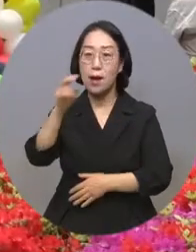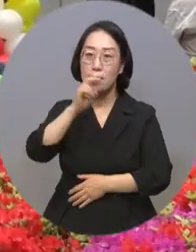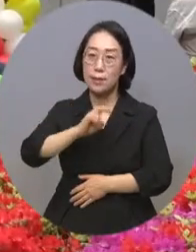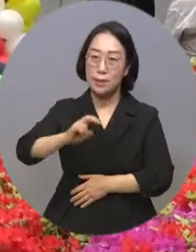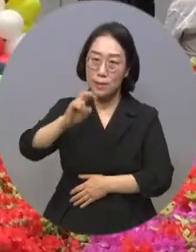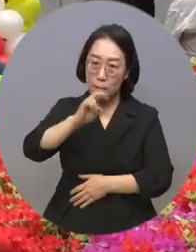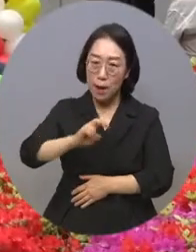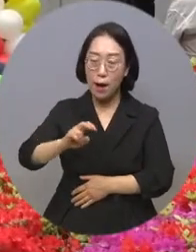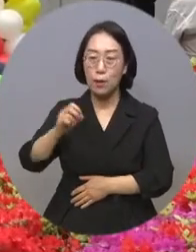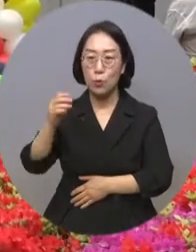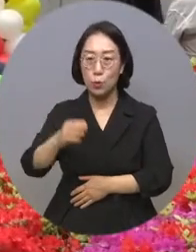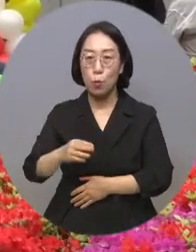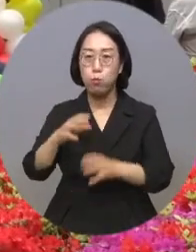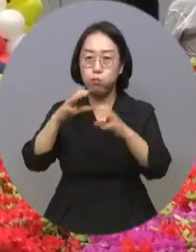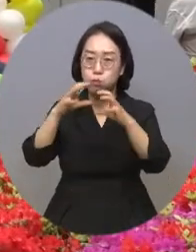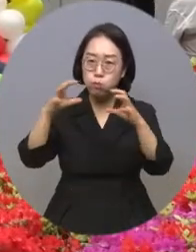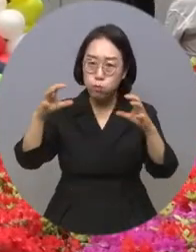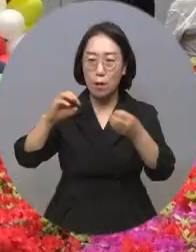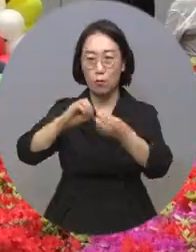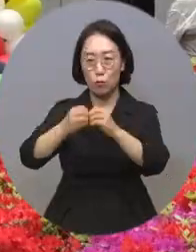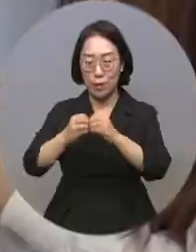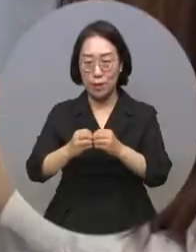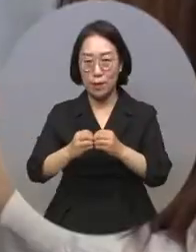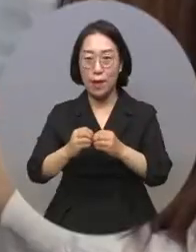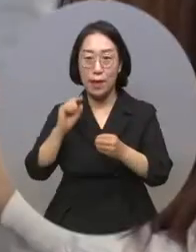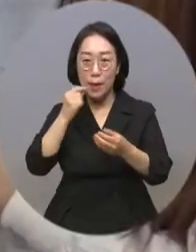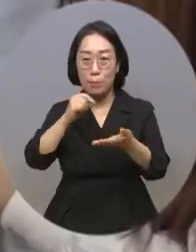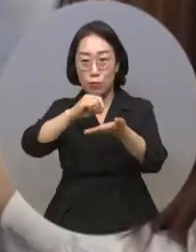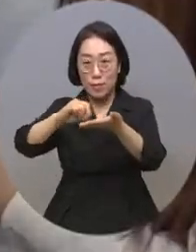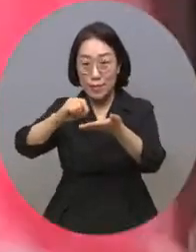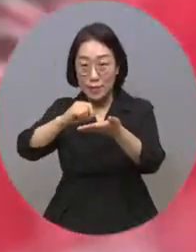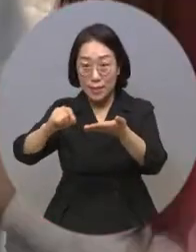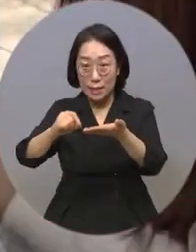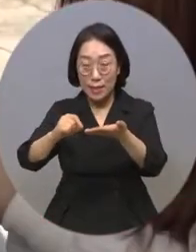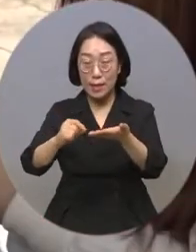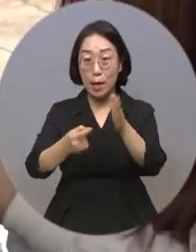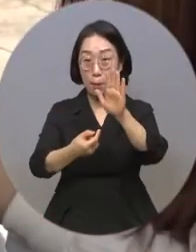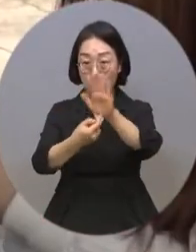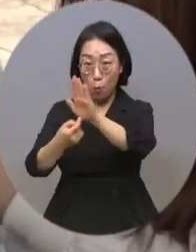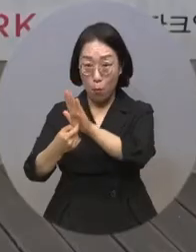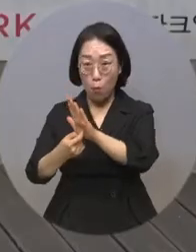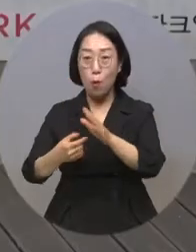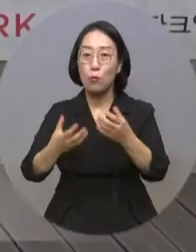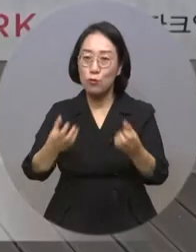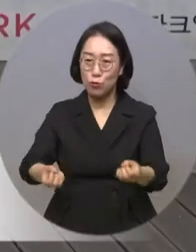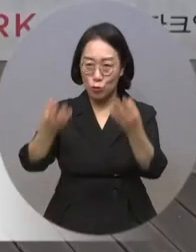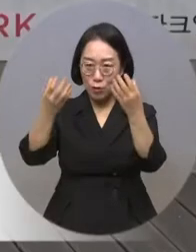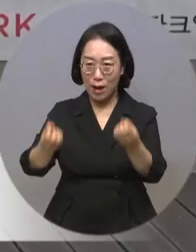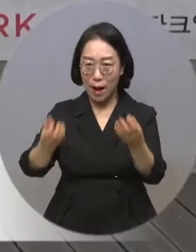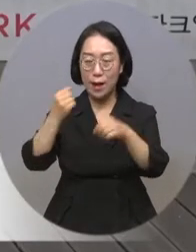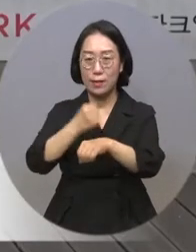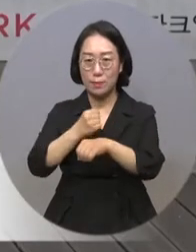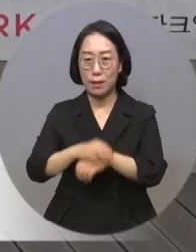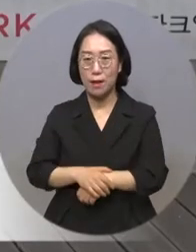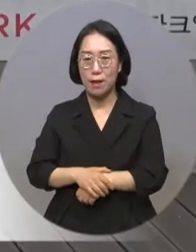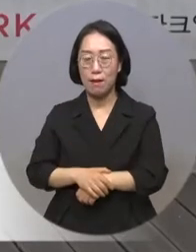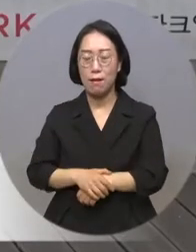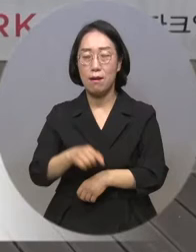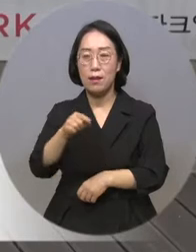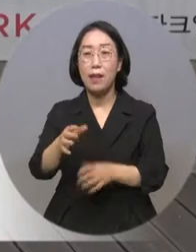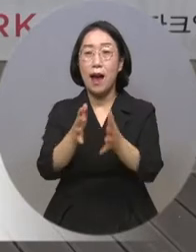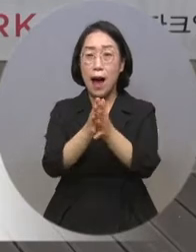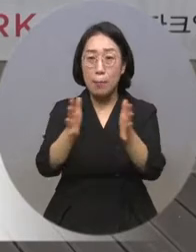연주로, 풍선 아트로, 예쁜 글쓰기 나눔으로 응원하며 축하했습니다. 이제는 아파트도